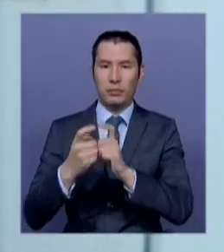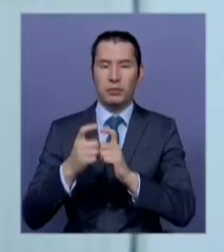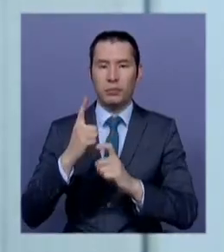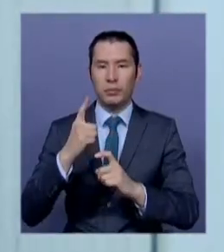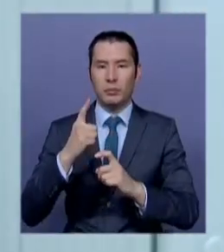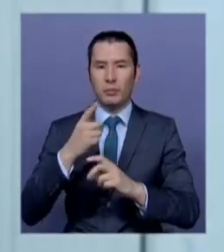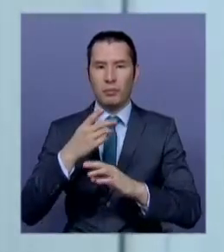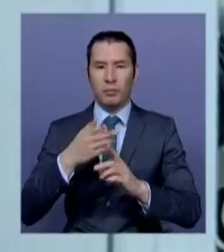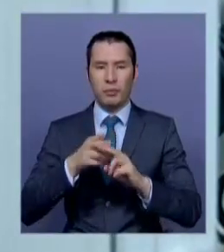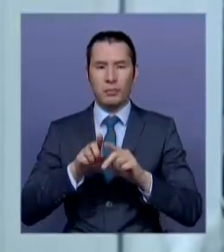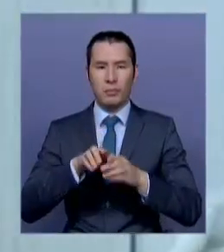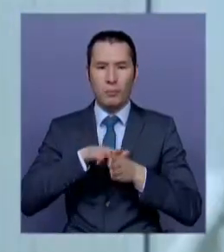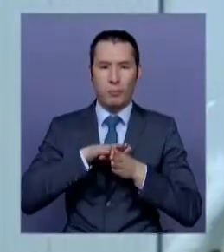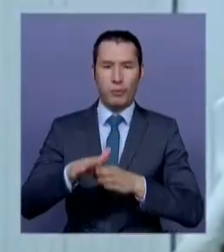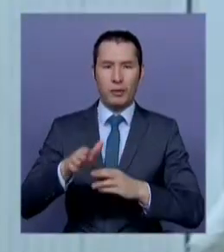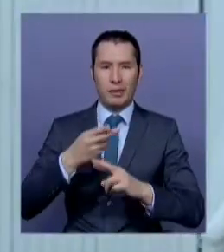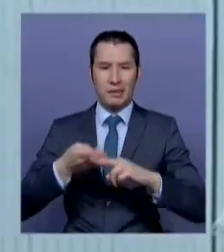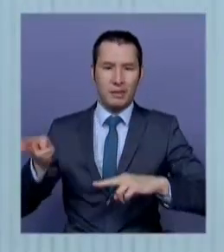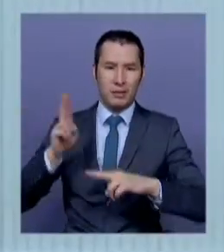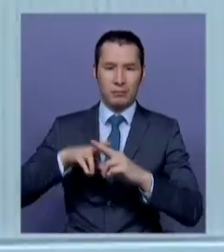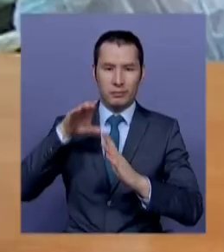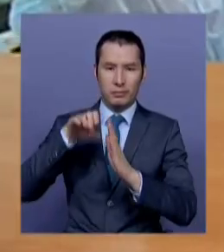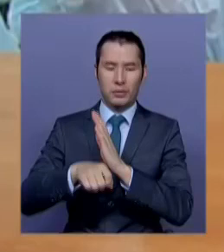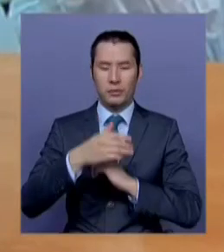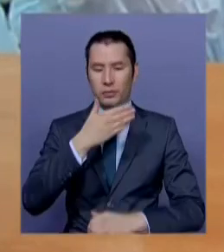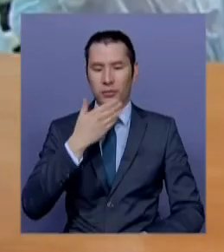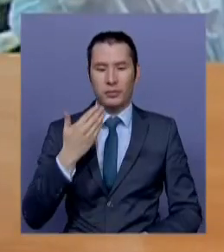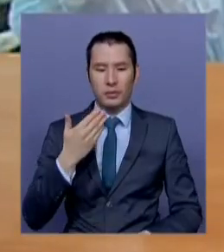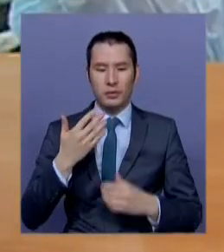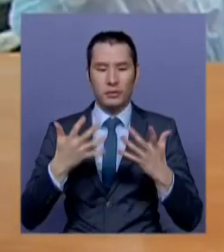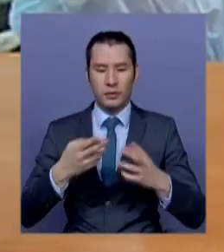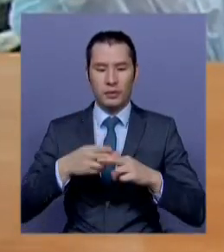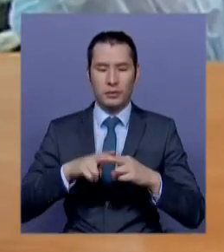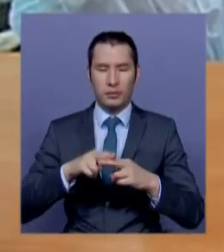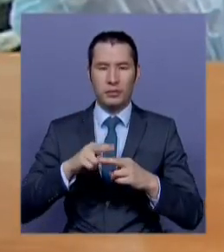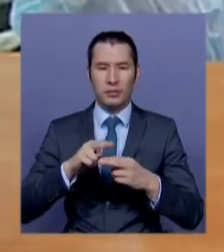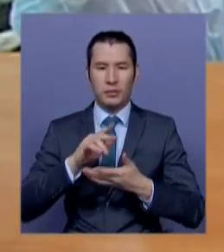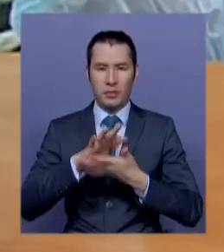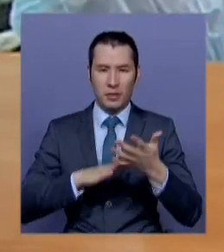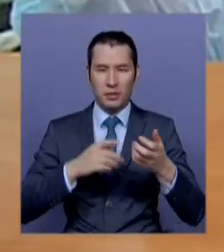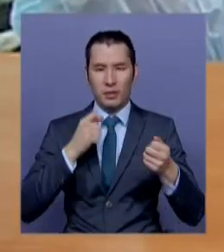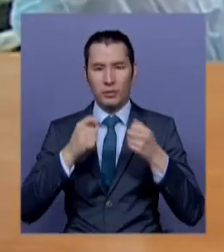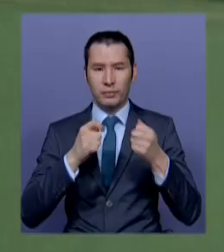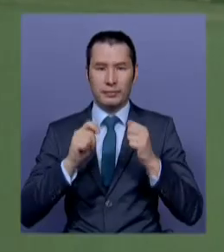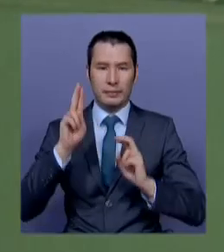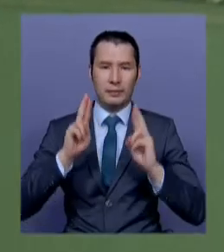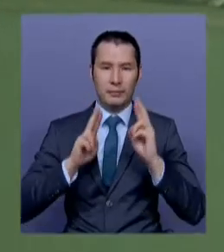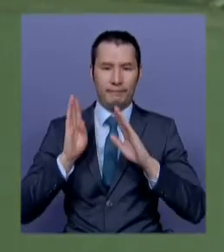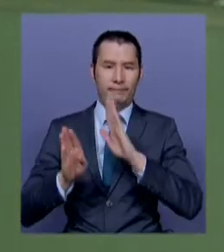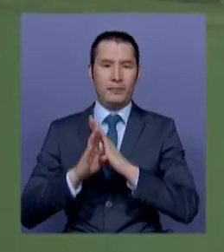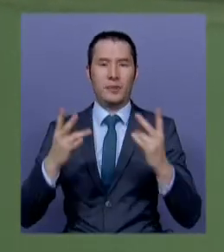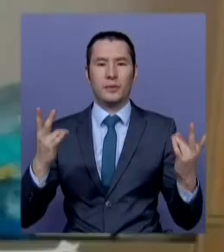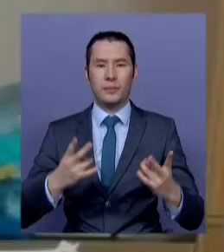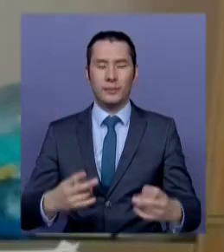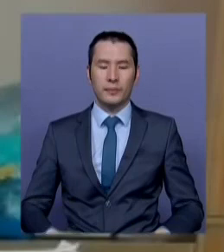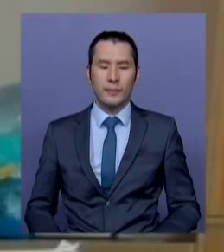жойылған жоқ. Ал жаңа типтегі вирус аса қауіпті болғандықтан мамандар сақтық шараларына ерекше көңіл бөлу керектігін айтты.